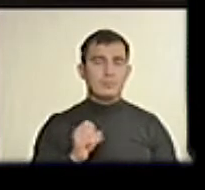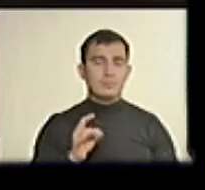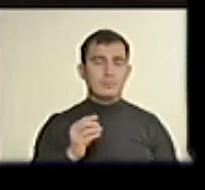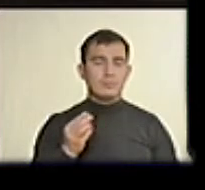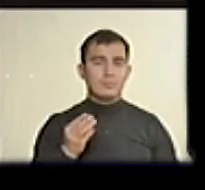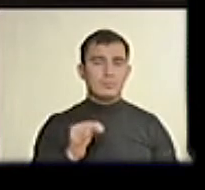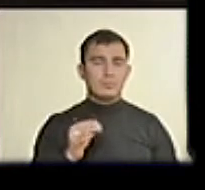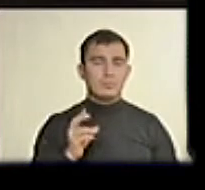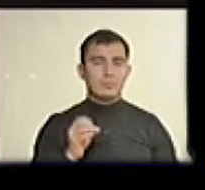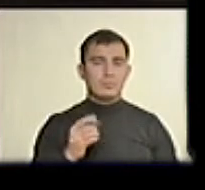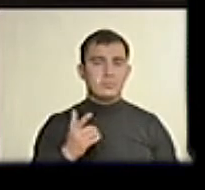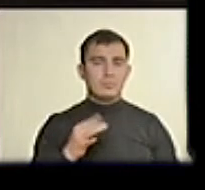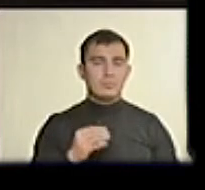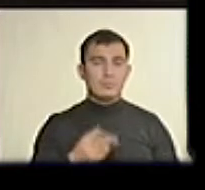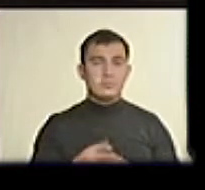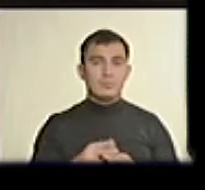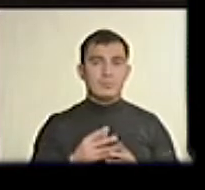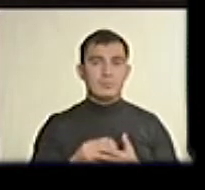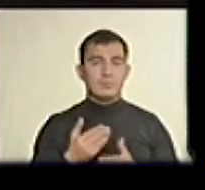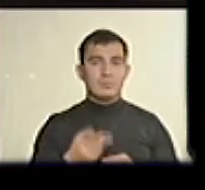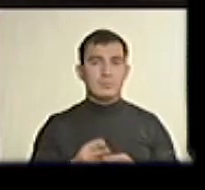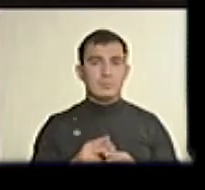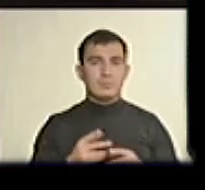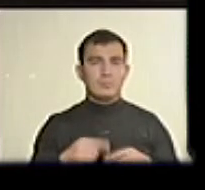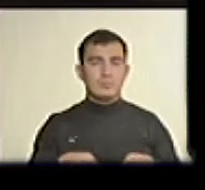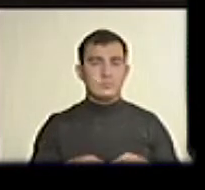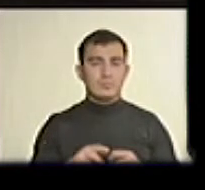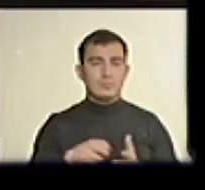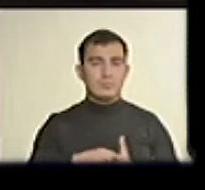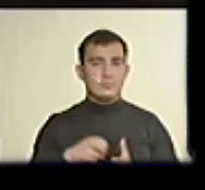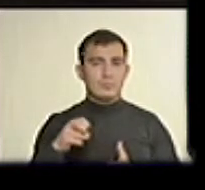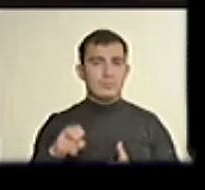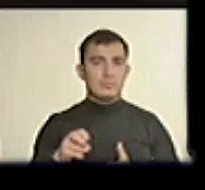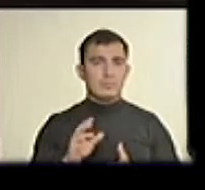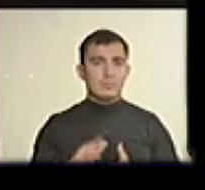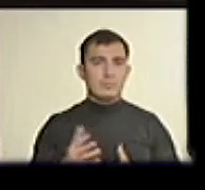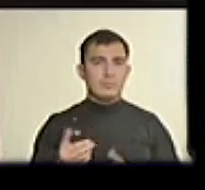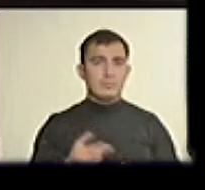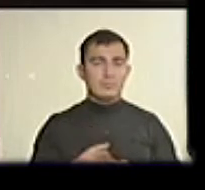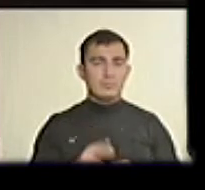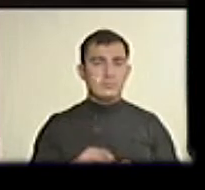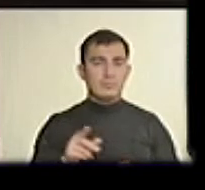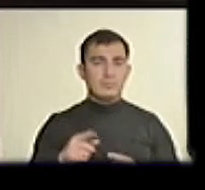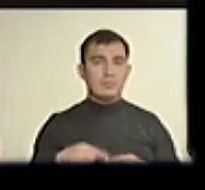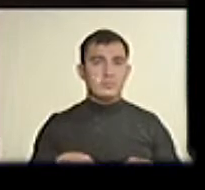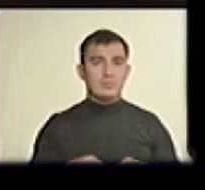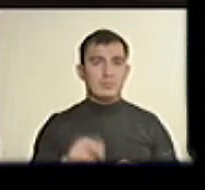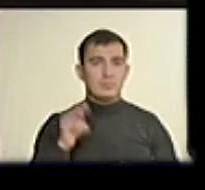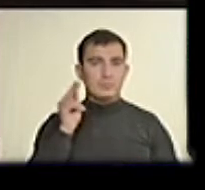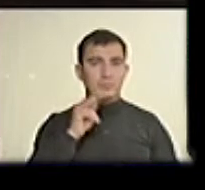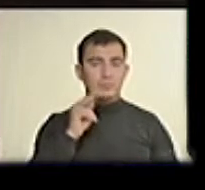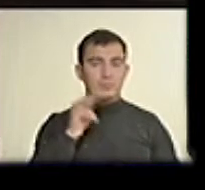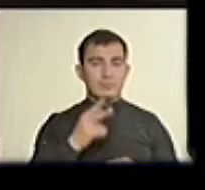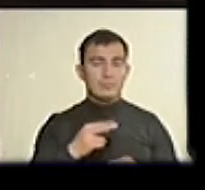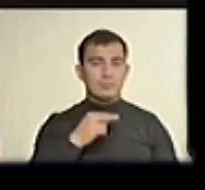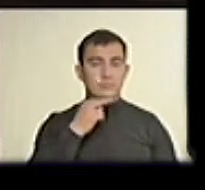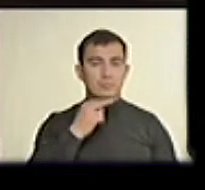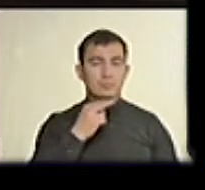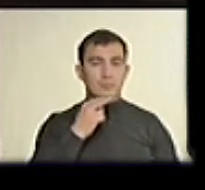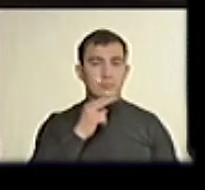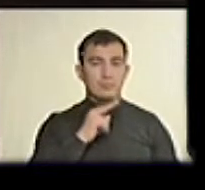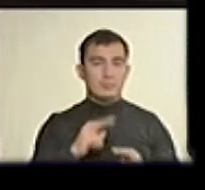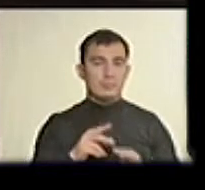Said Ahmad Xo'javasliga shunday maktub yozadi. Siz ta'limga shunday maktablarga e'tibor